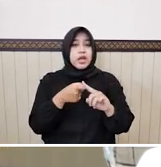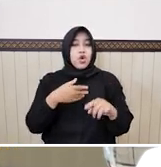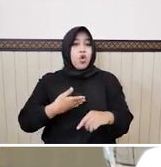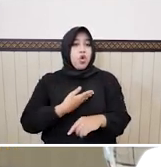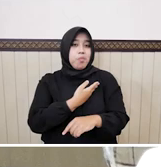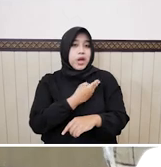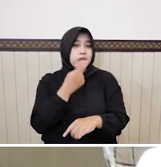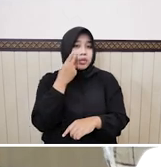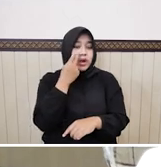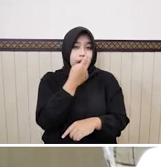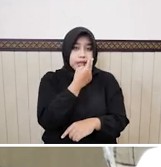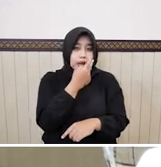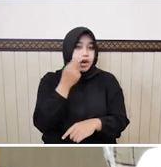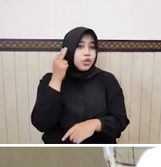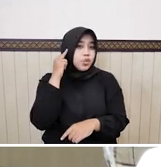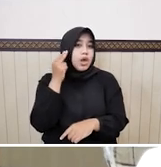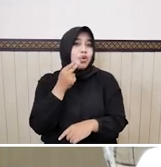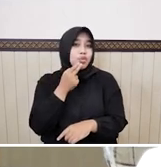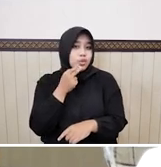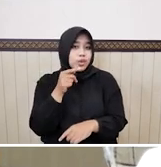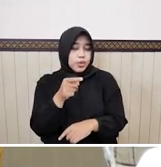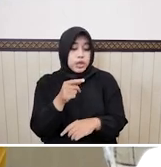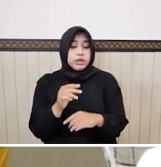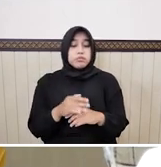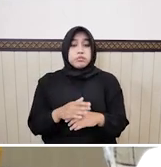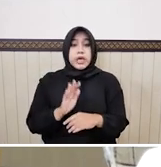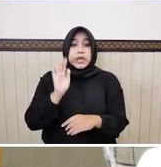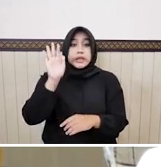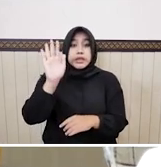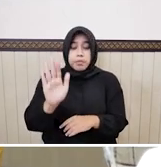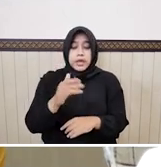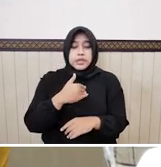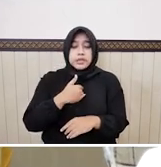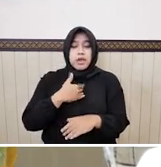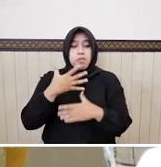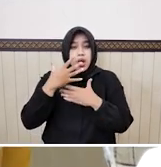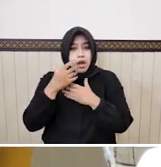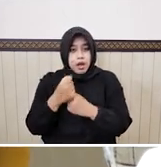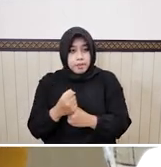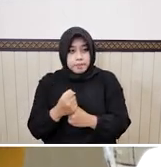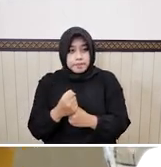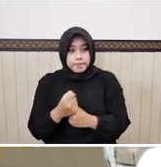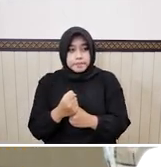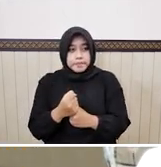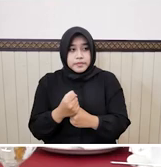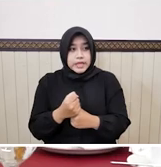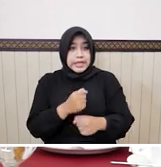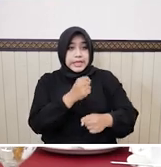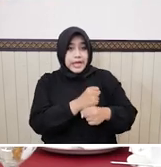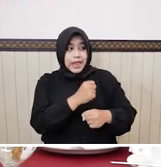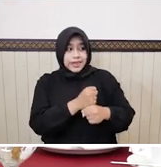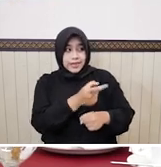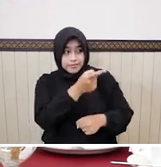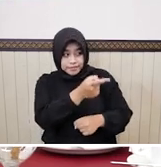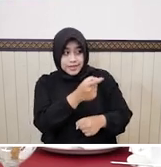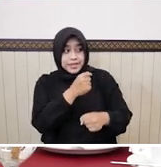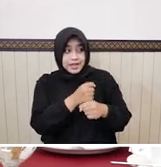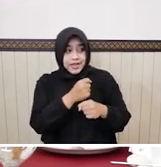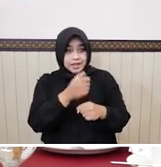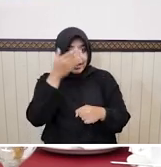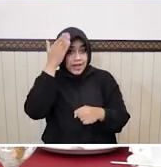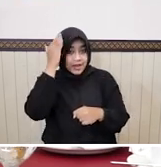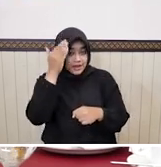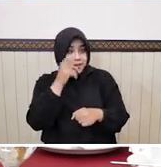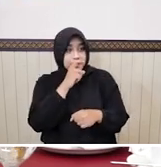itu sendiri Jadi mungkin nanti ke depan saya berharap dari gerkatin gerkatin ye